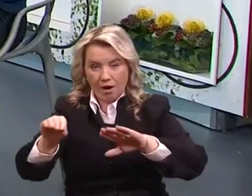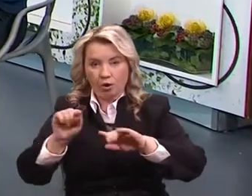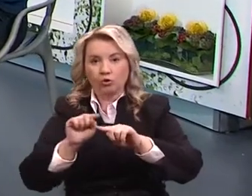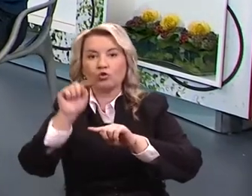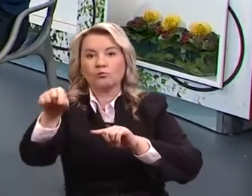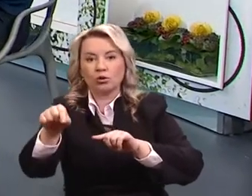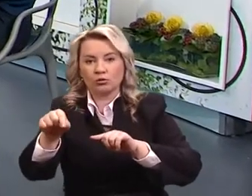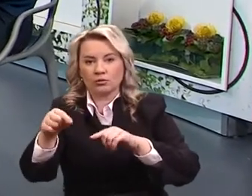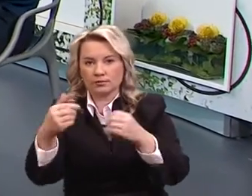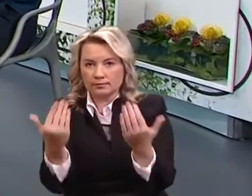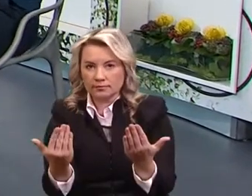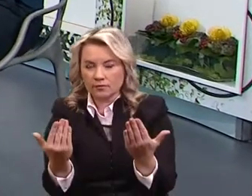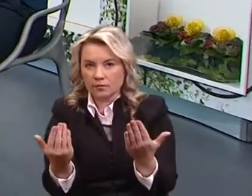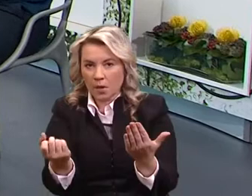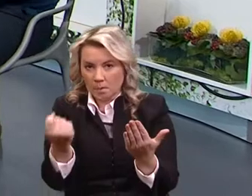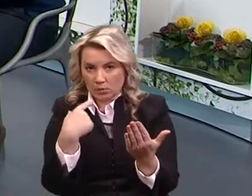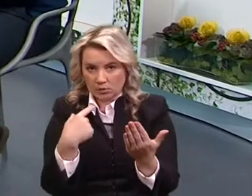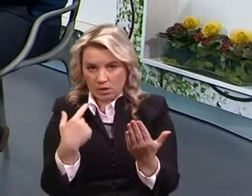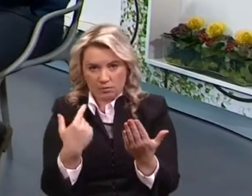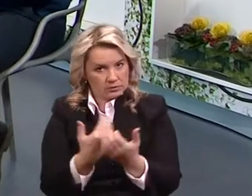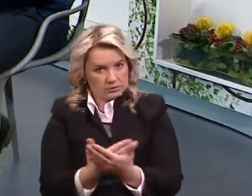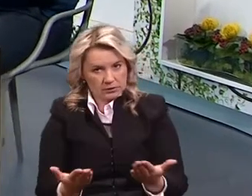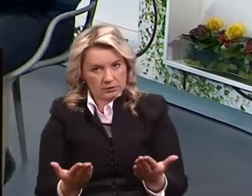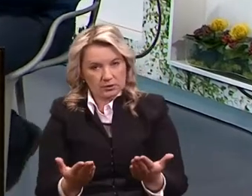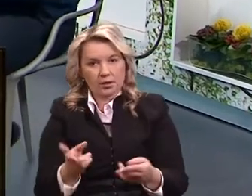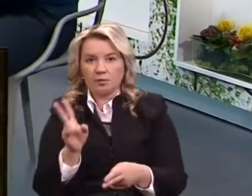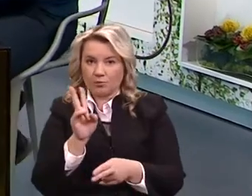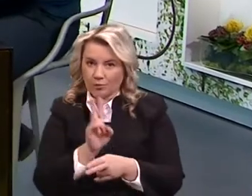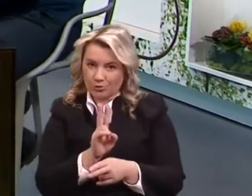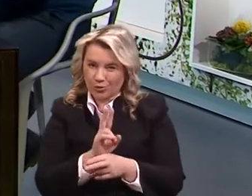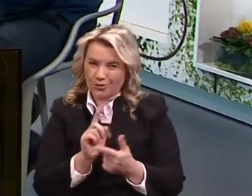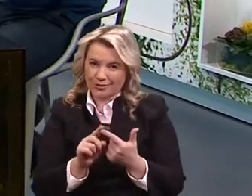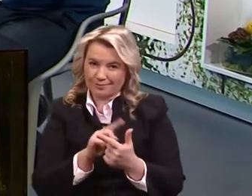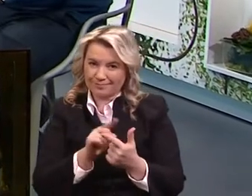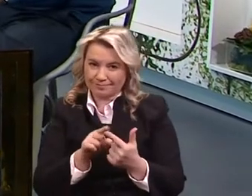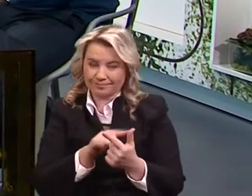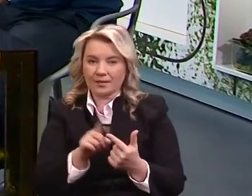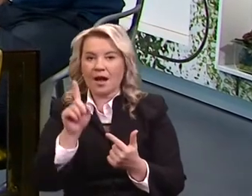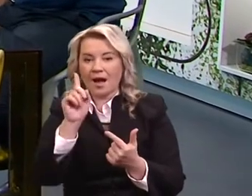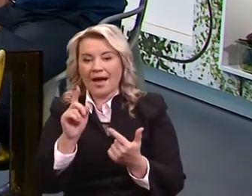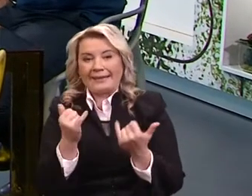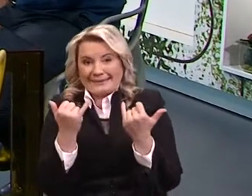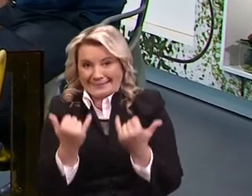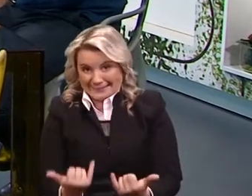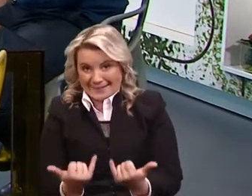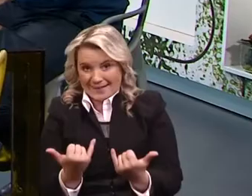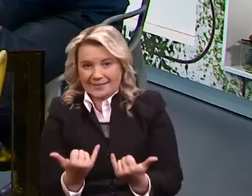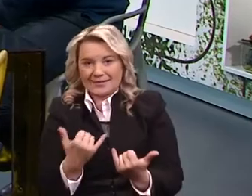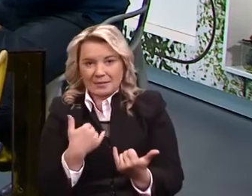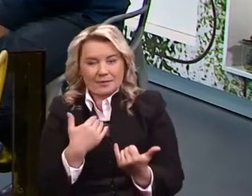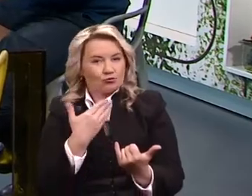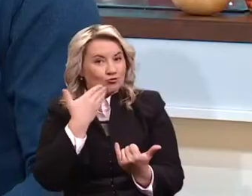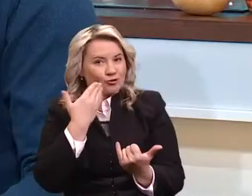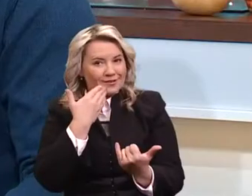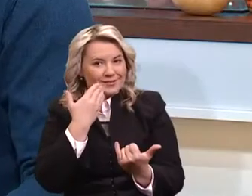něco odešle? To už vám ani nic nepřijde v tu chvíli. Takže na tohle pozor. Další věc. Dneska, na to, jak jsme malinká zemička, máme